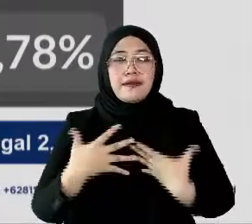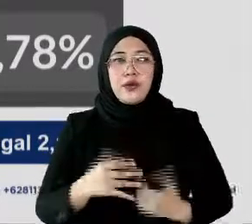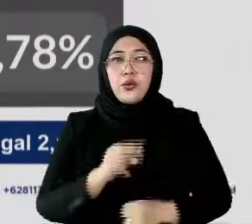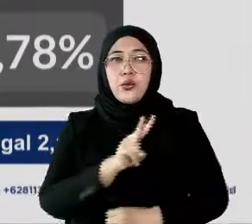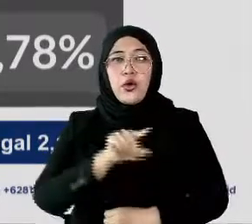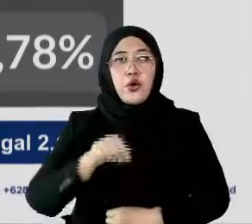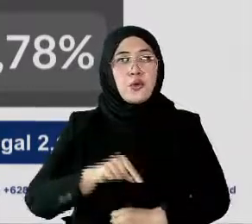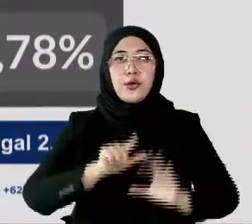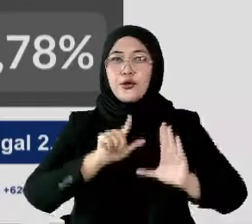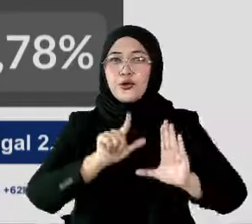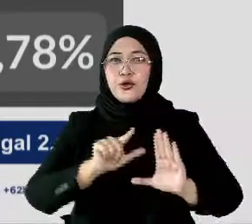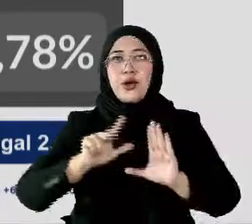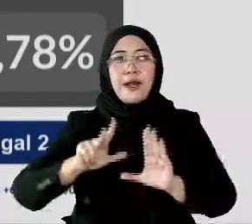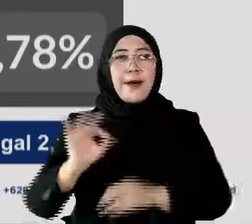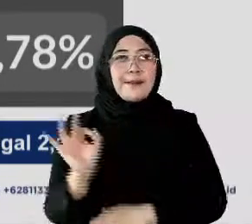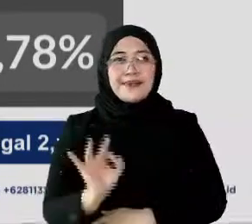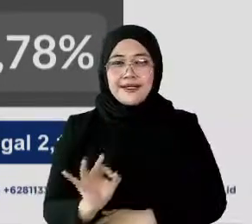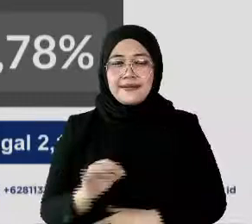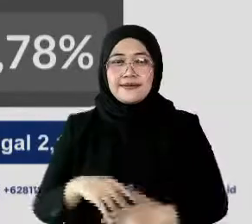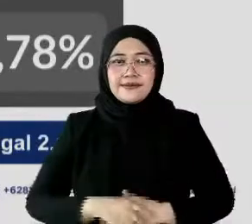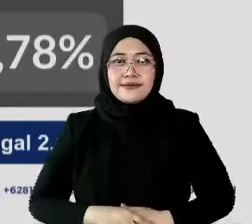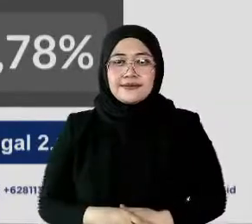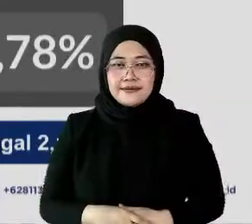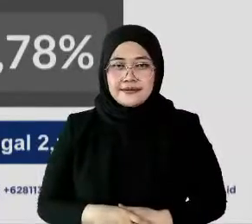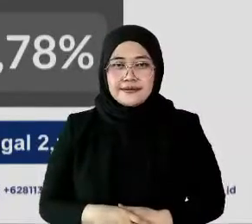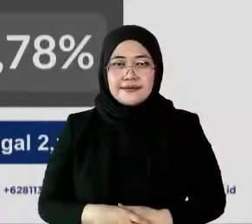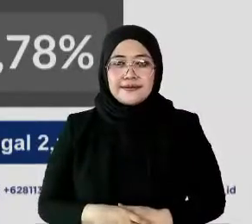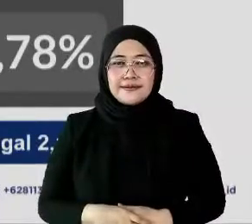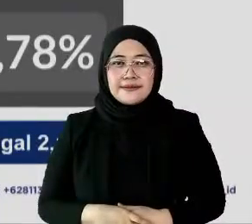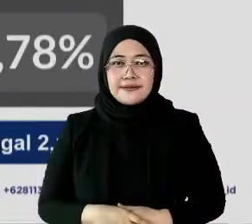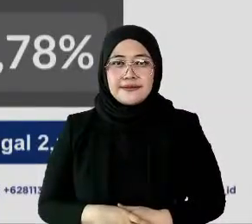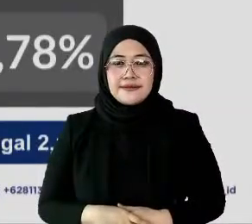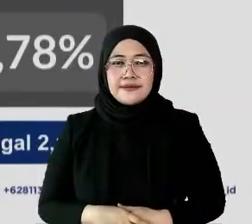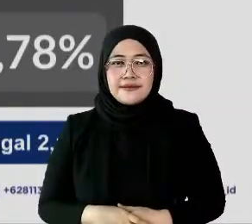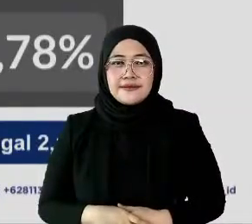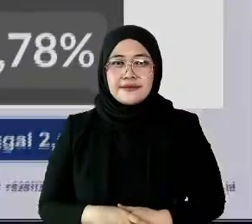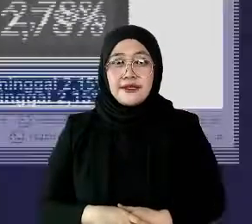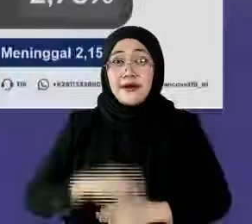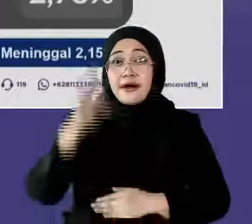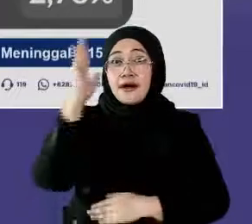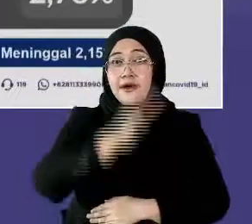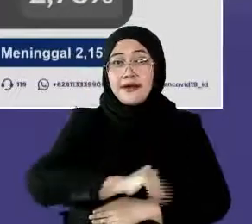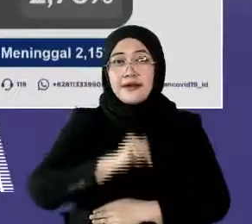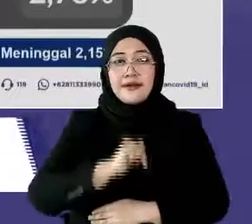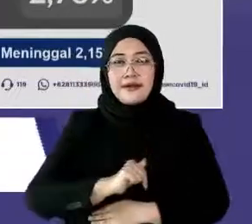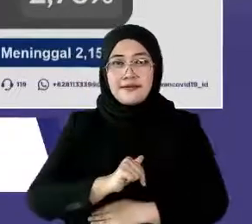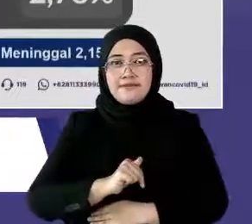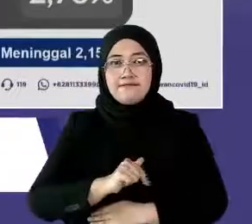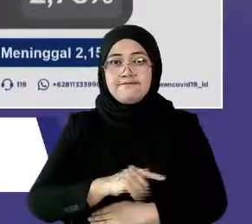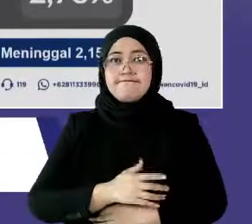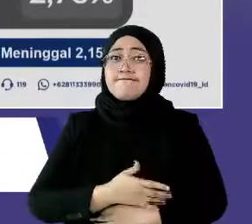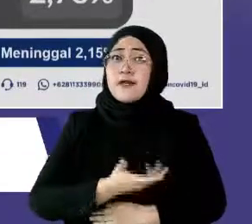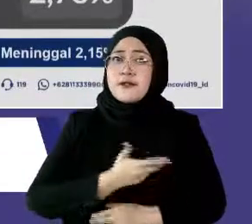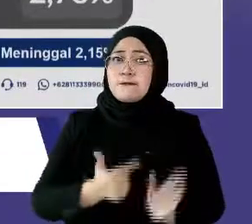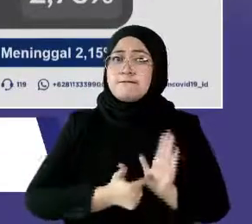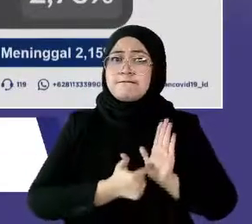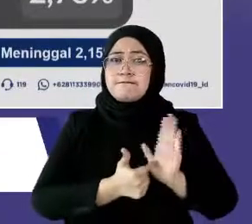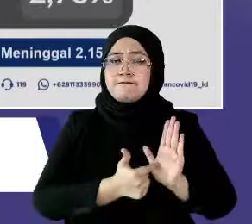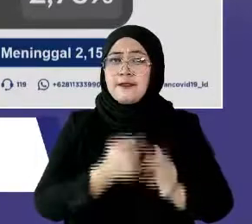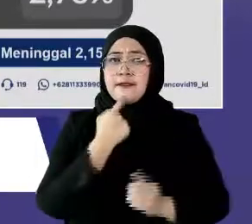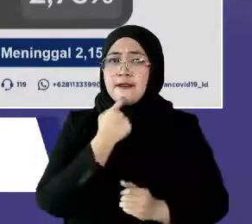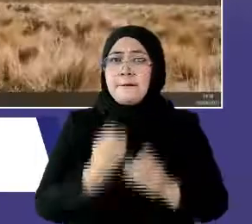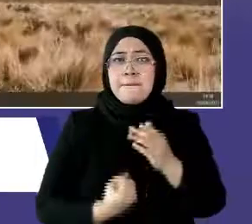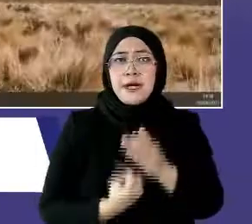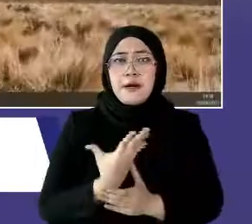atau 2,78 persen Pada hari ini saya akan menyampaikan terkait